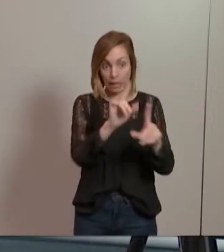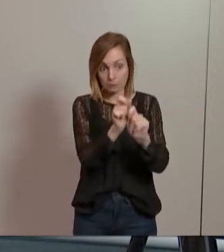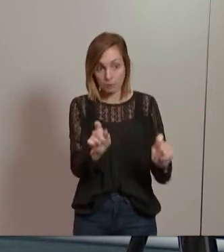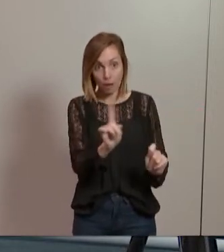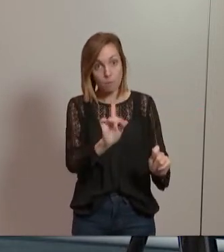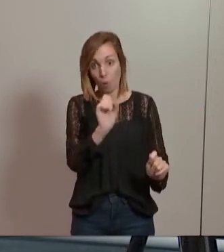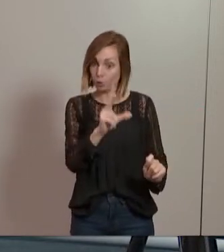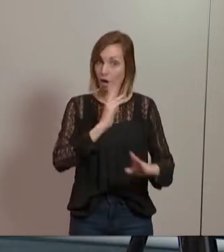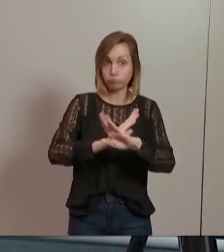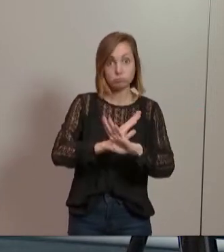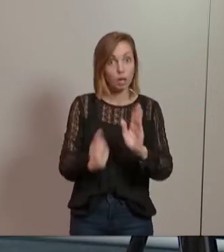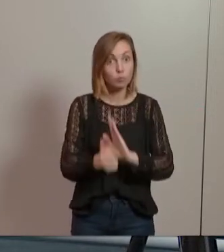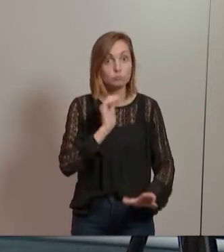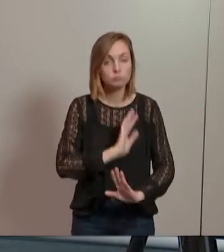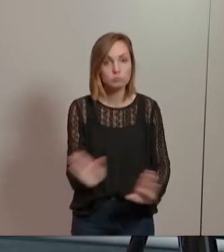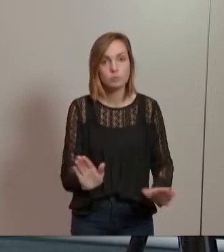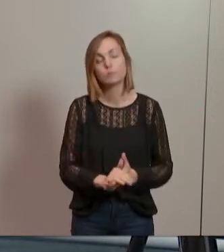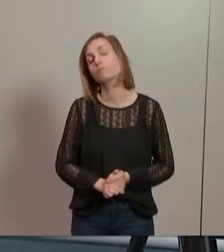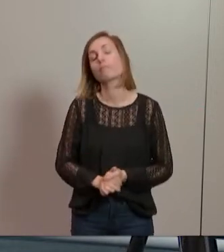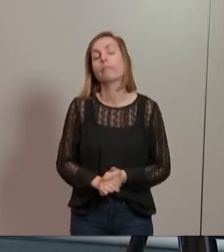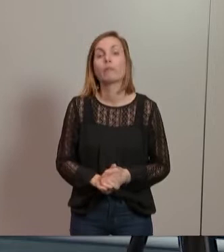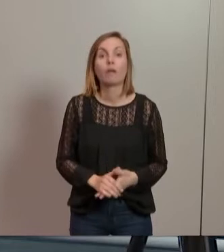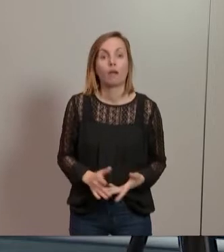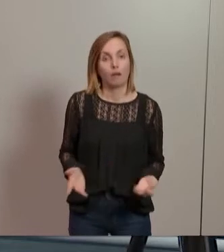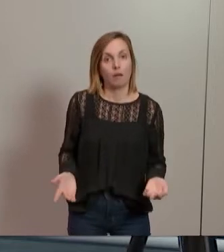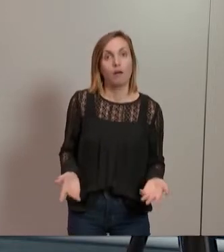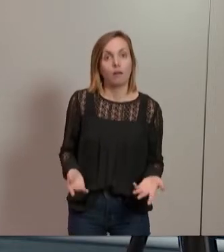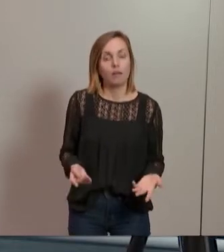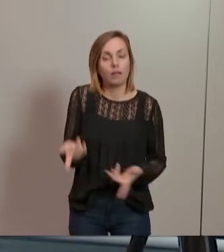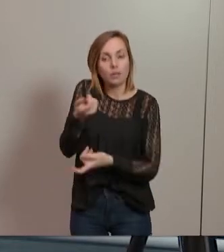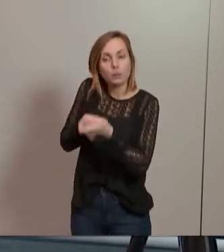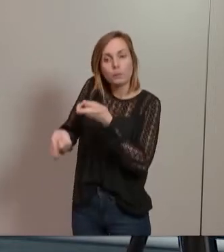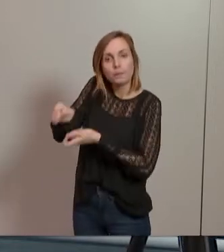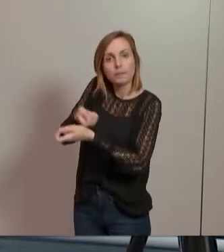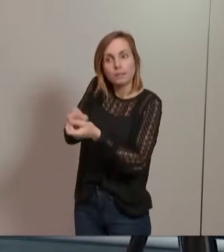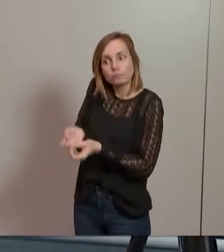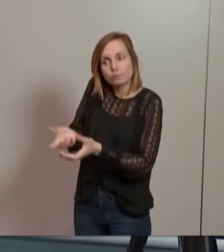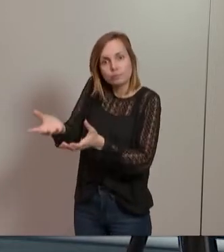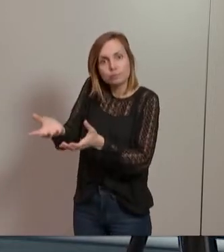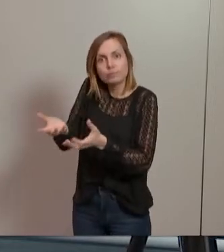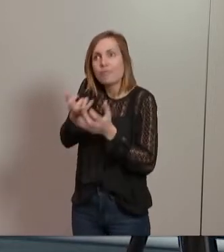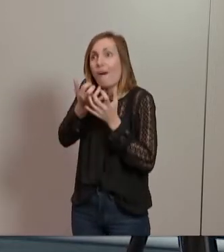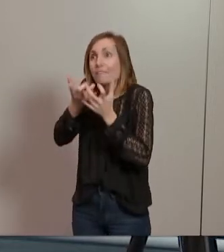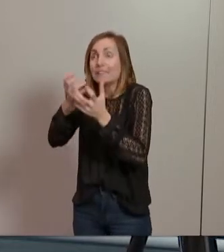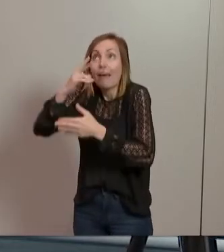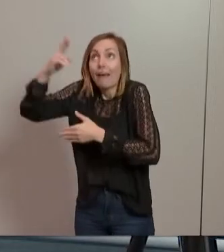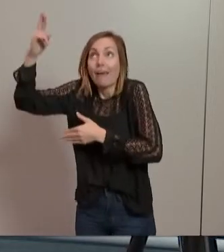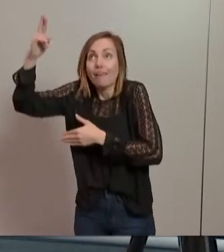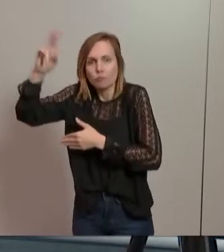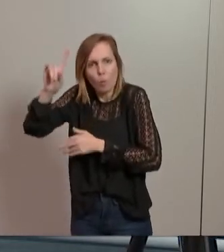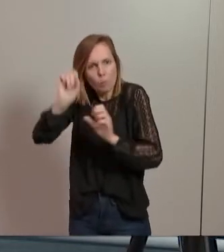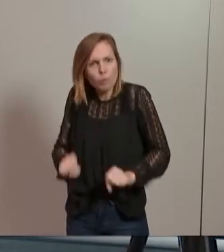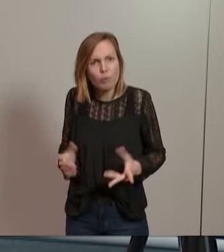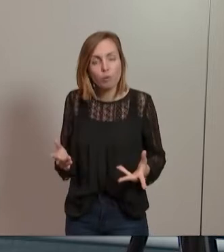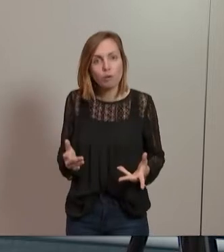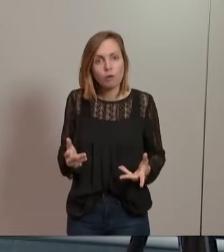Et c'est cette idée d'économie qui peuvent servir, c'est vraiment pas en fait un vœu pieux. Il suffit de regarder justement encore une